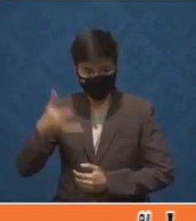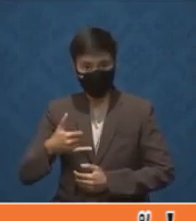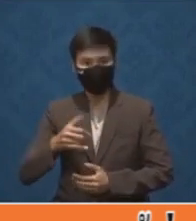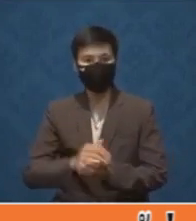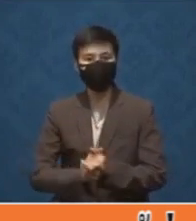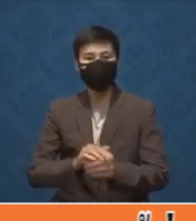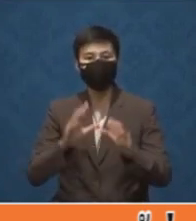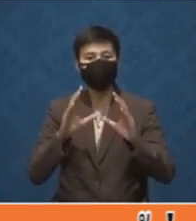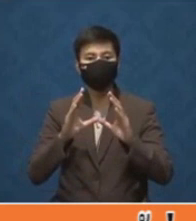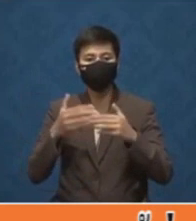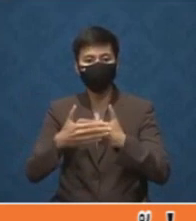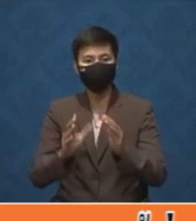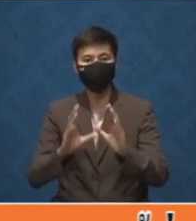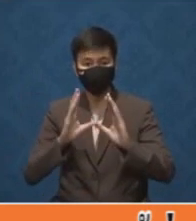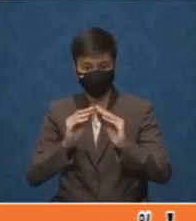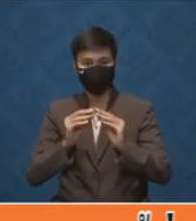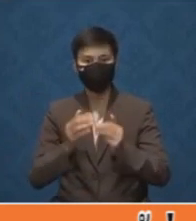ครับ